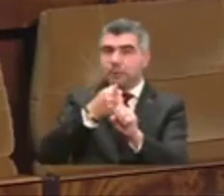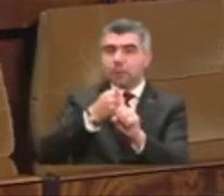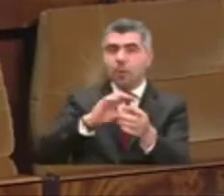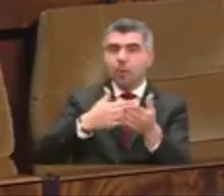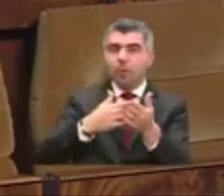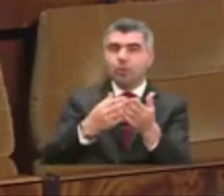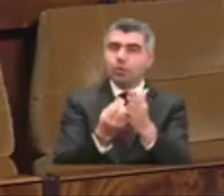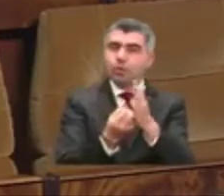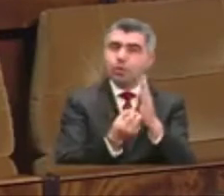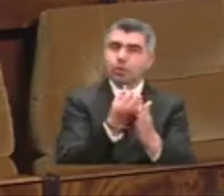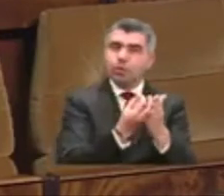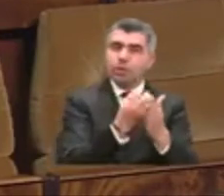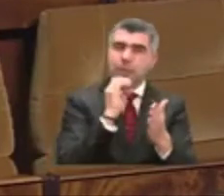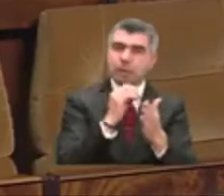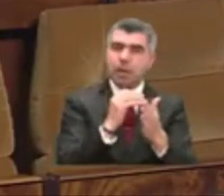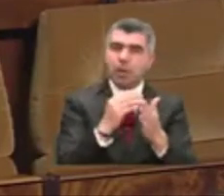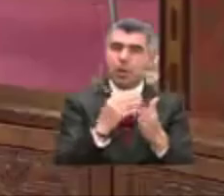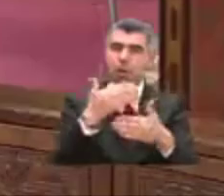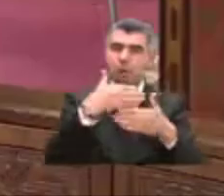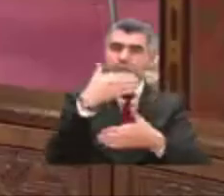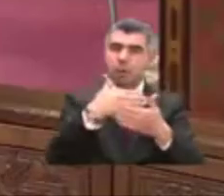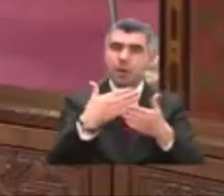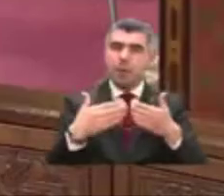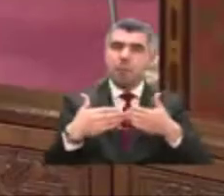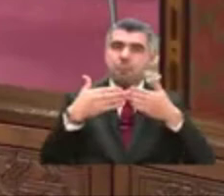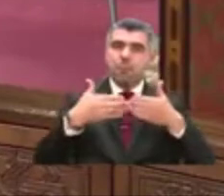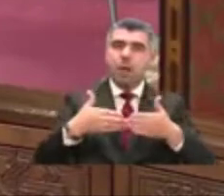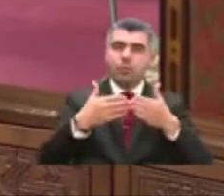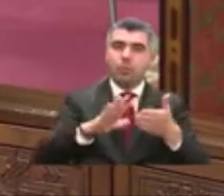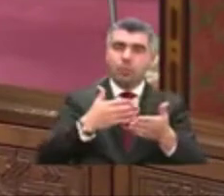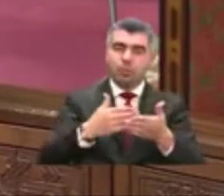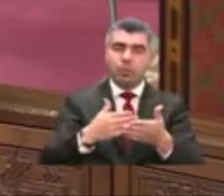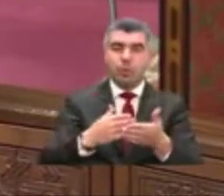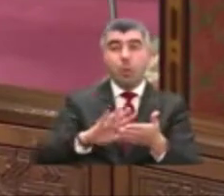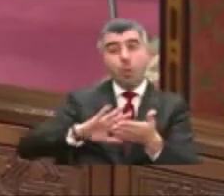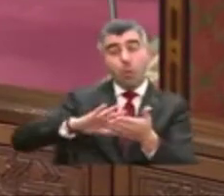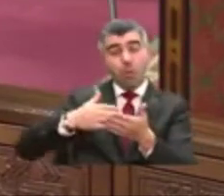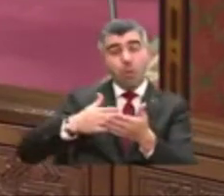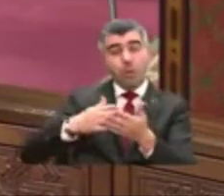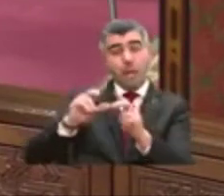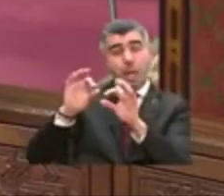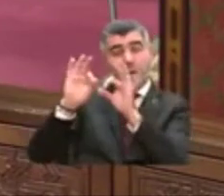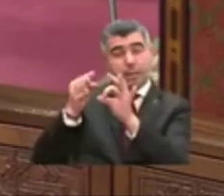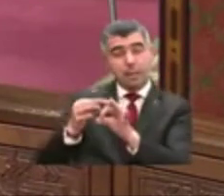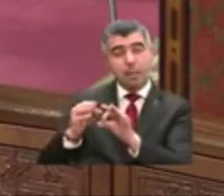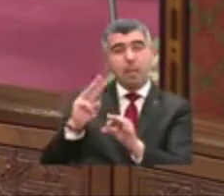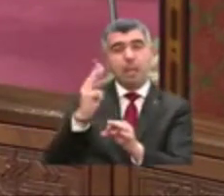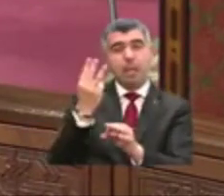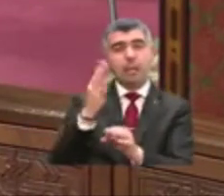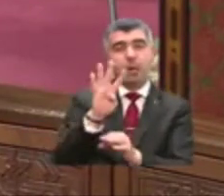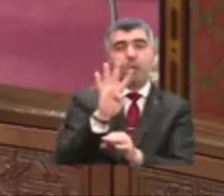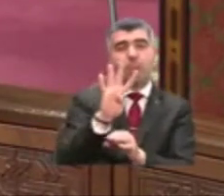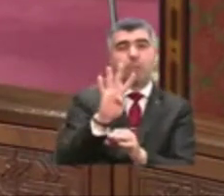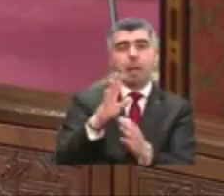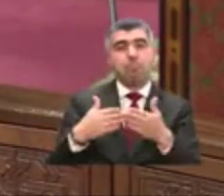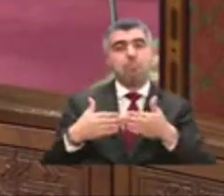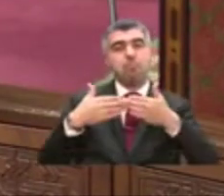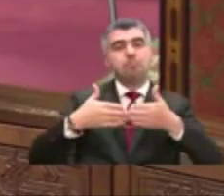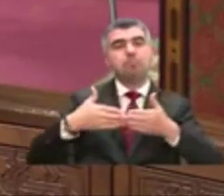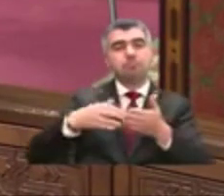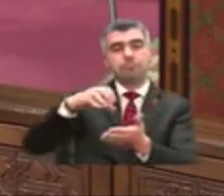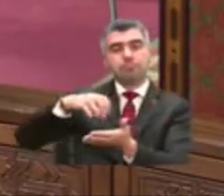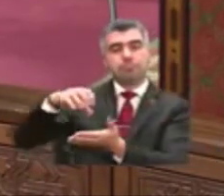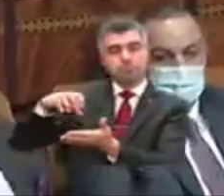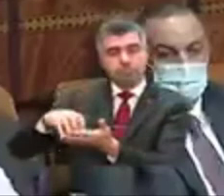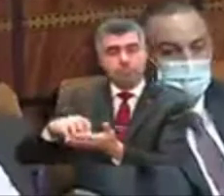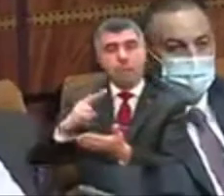من رصيد مينائي مهم كما وحجما، إذ تبلغ شبكة هذه الموانئ الحديثة 43 ميناء موزعة على 3 أصناف: